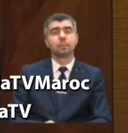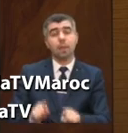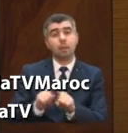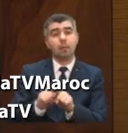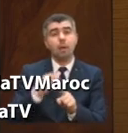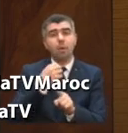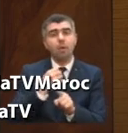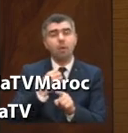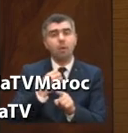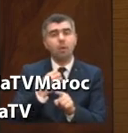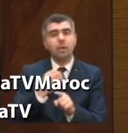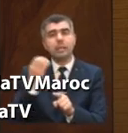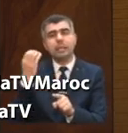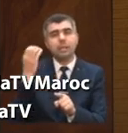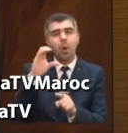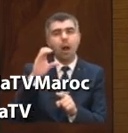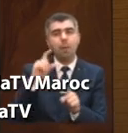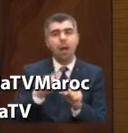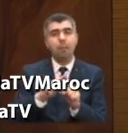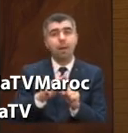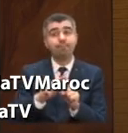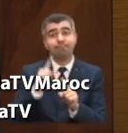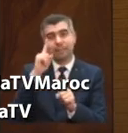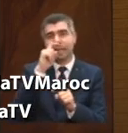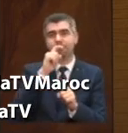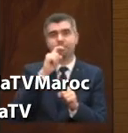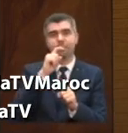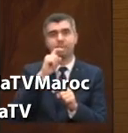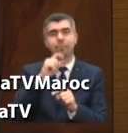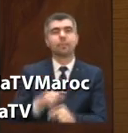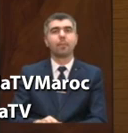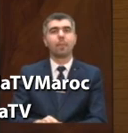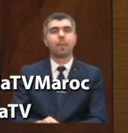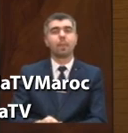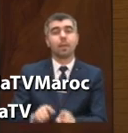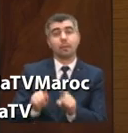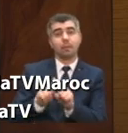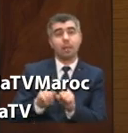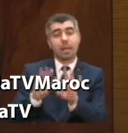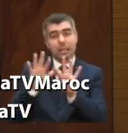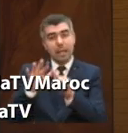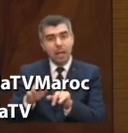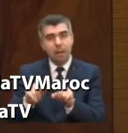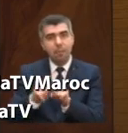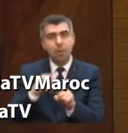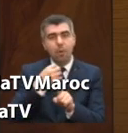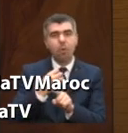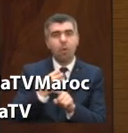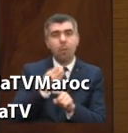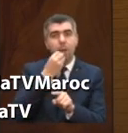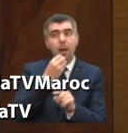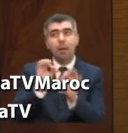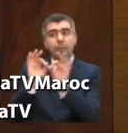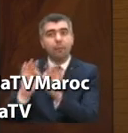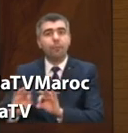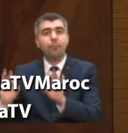صورة سلبية لما بعد الأزمة. ما غنقول لكمش منظمة الأغذية والزراعة التقرير الذي تحدث فيه عن المجاعة في واحد العدد ديال الدول، ما